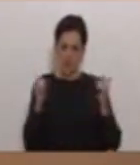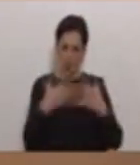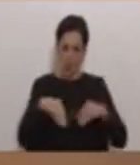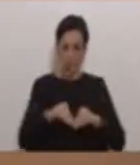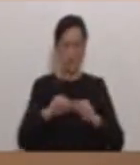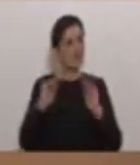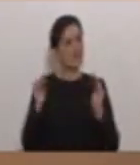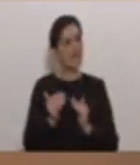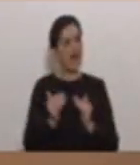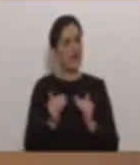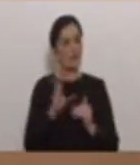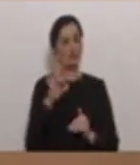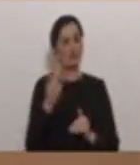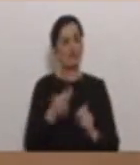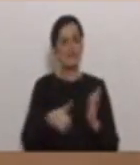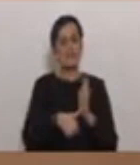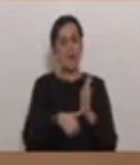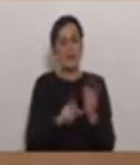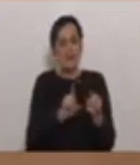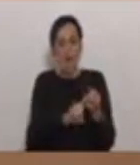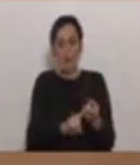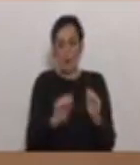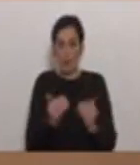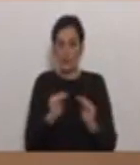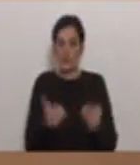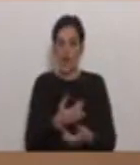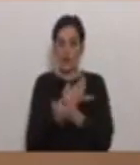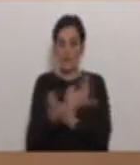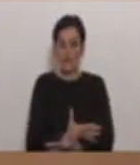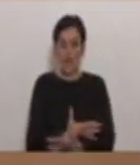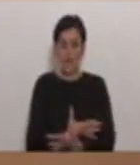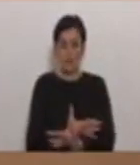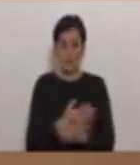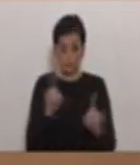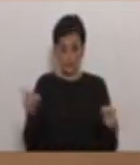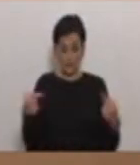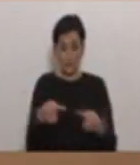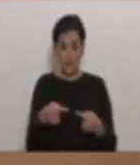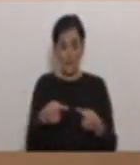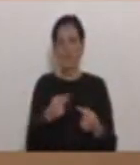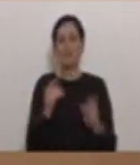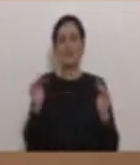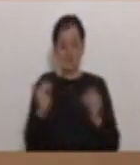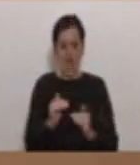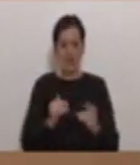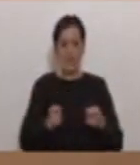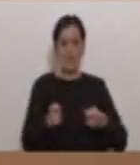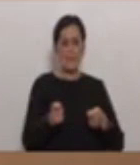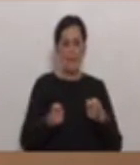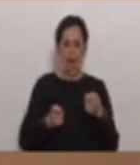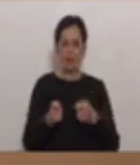idebul ojahevs, socialul dahmarebaze, nakleb sigaribes, ce s-a bamisat, nakleb manipulații, ce s-a